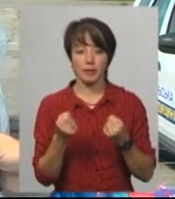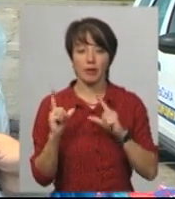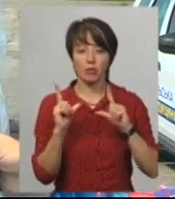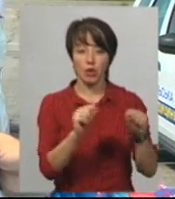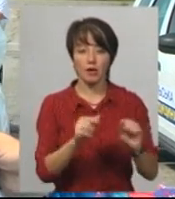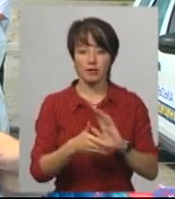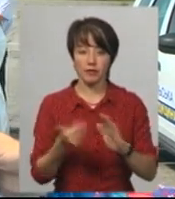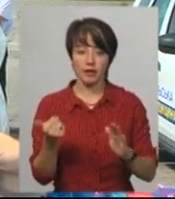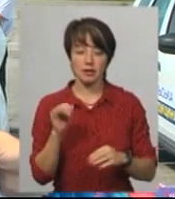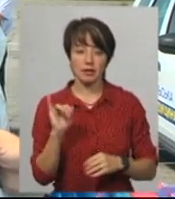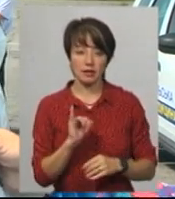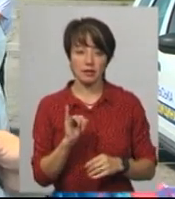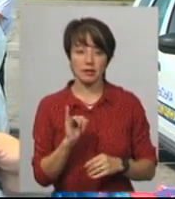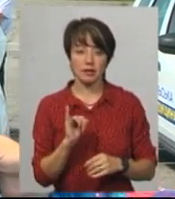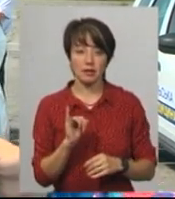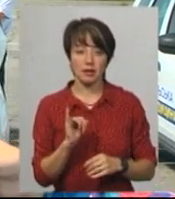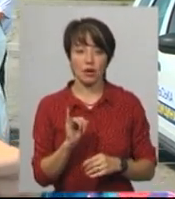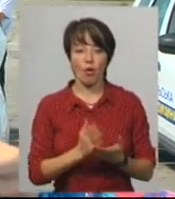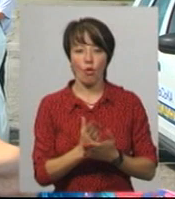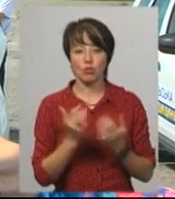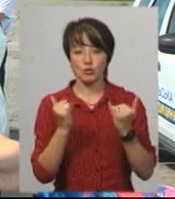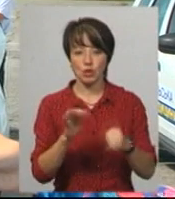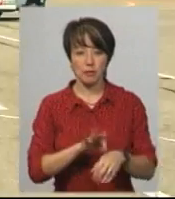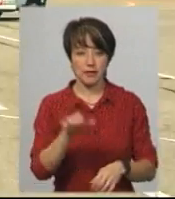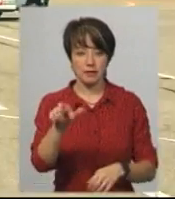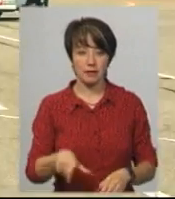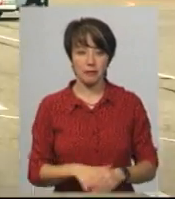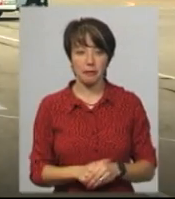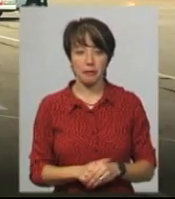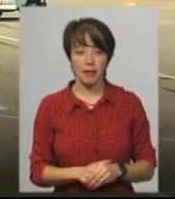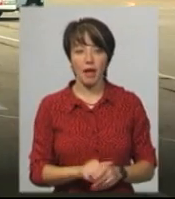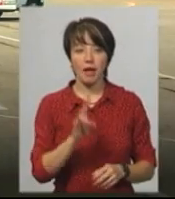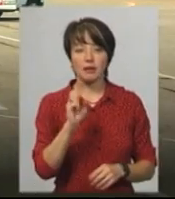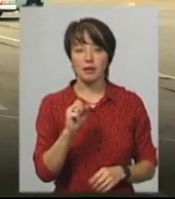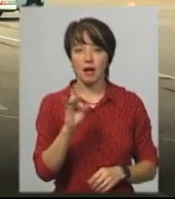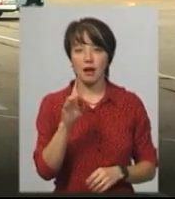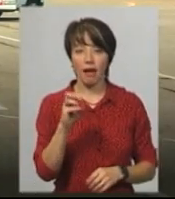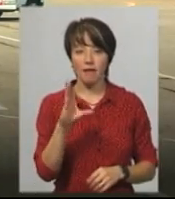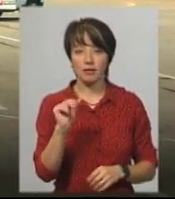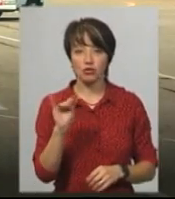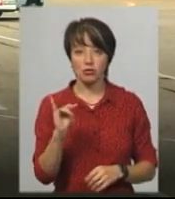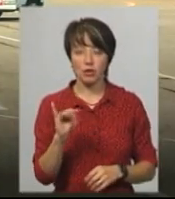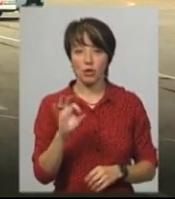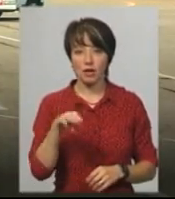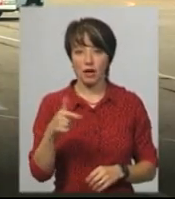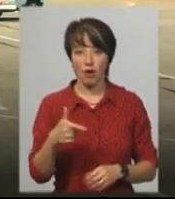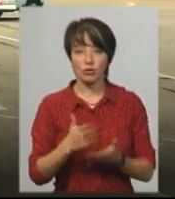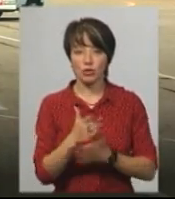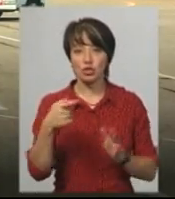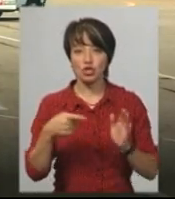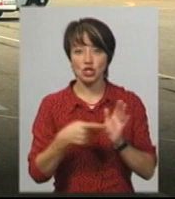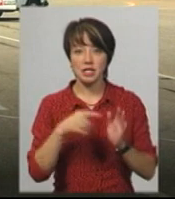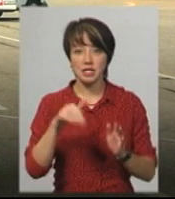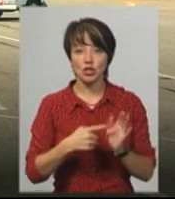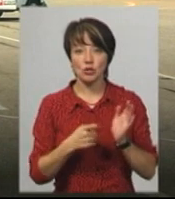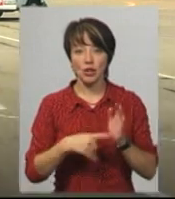поїхати на виклик і обслужити пацієнта. Наркевицька ОТГ обслуговує 6600 населення.